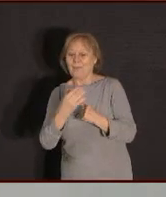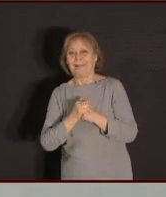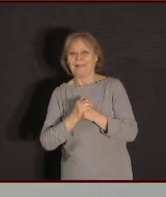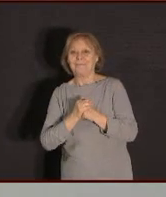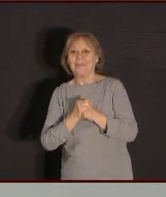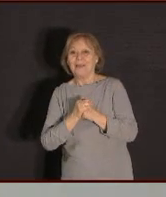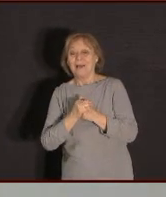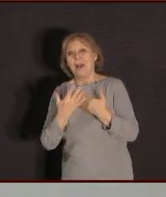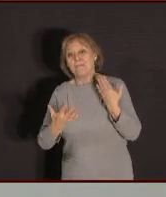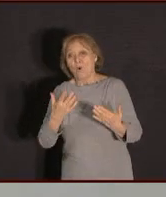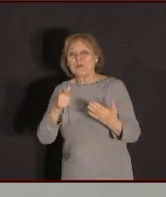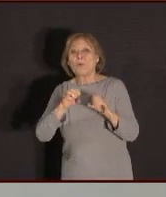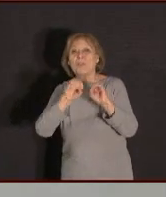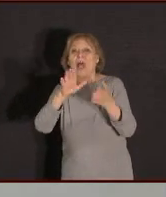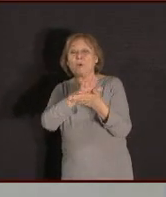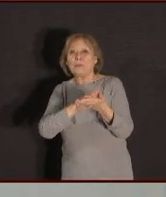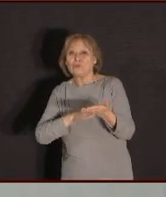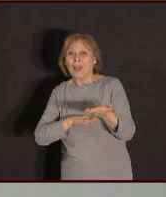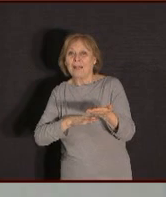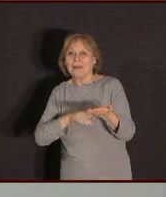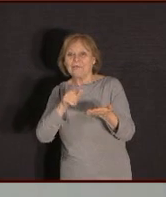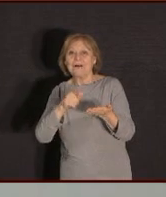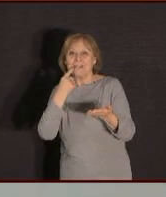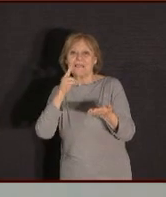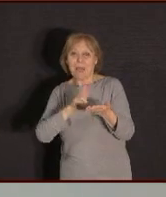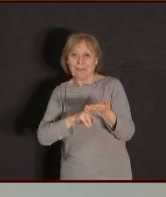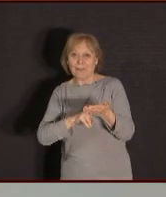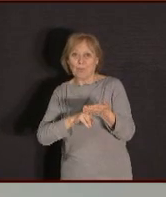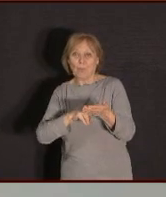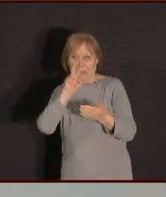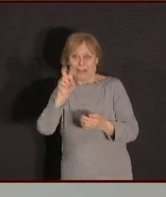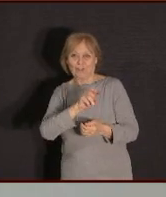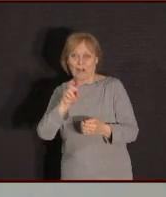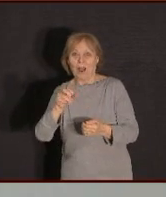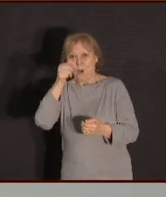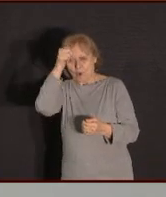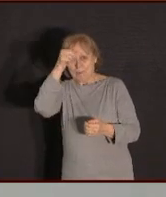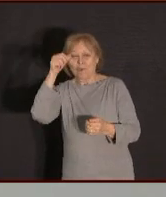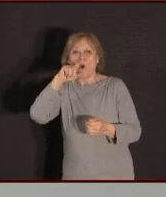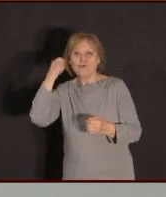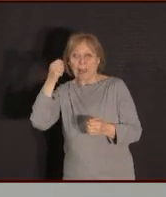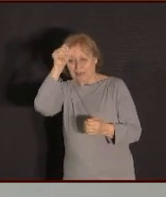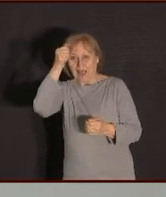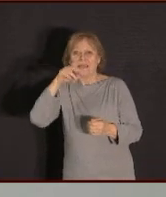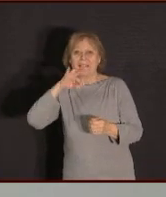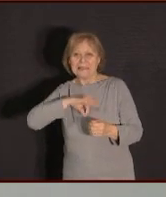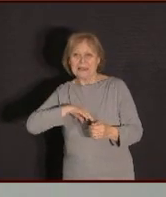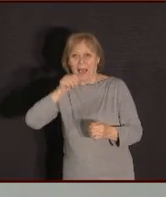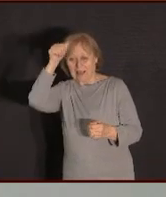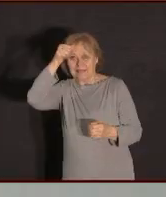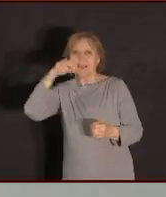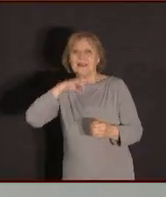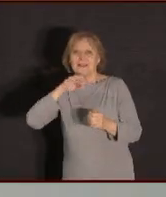bi oddajo pričeli v znamenju križa. V imenu Očeta in Sina in Svetega